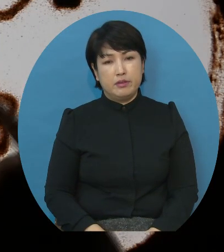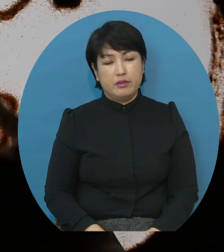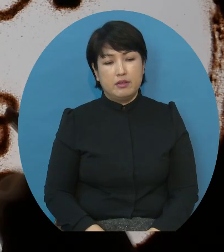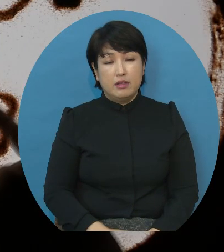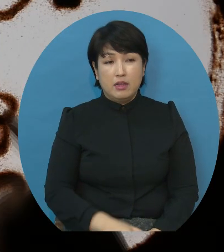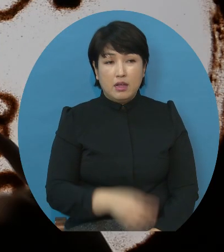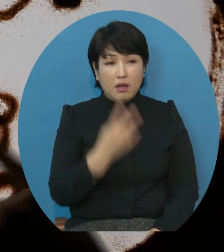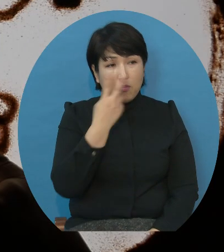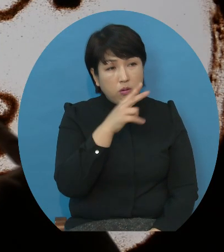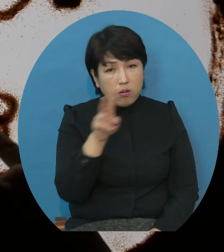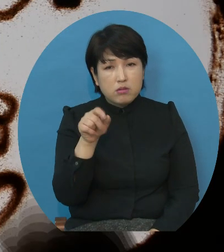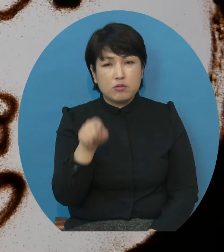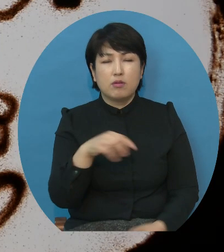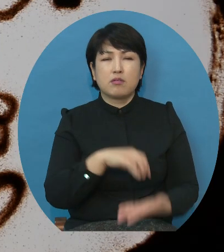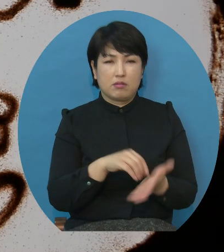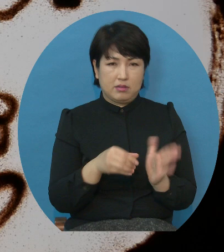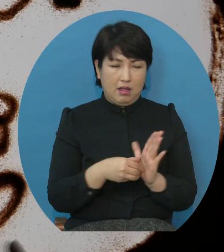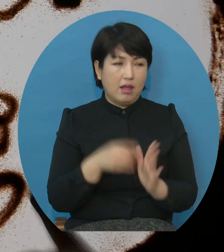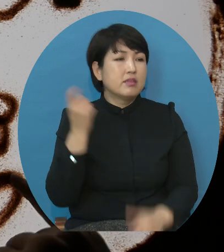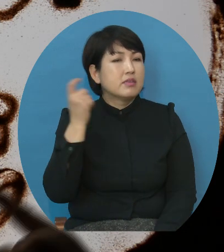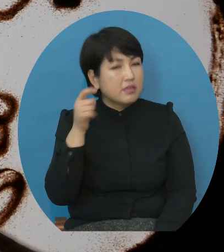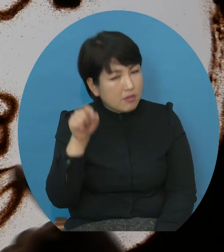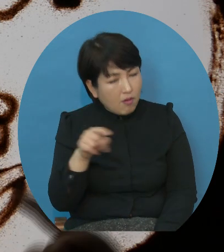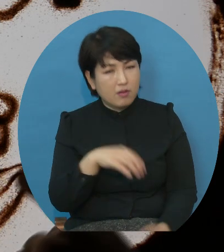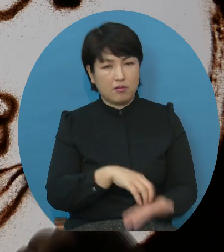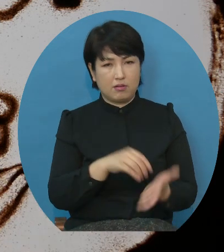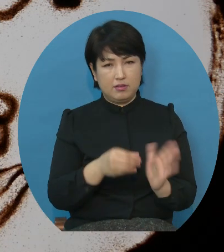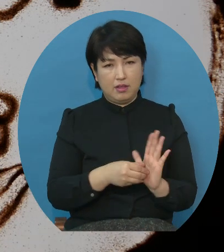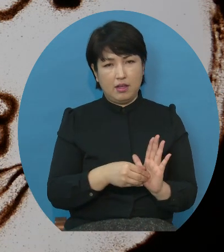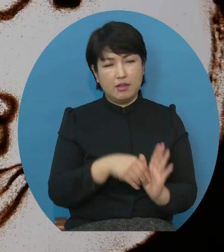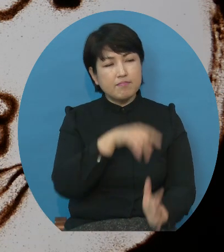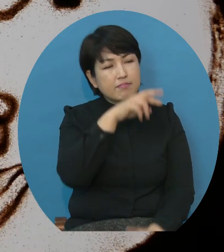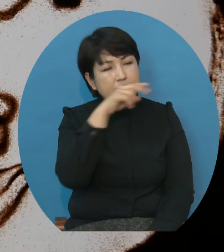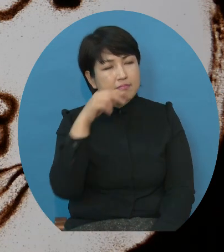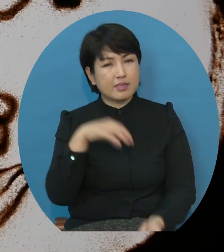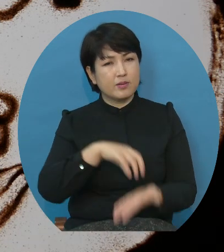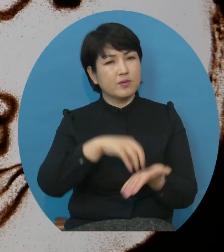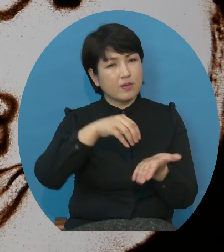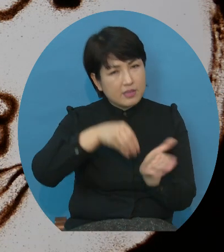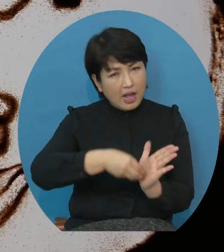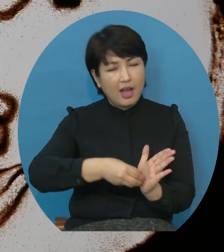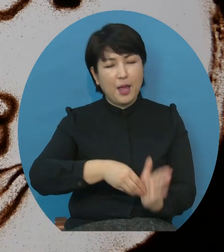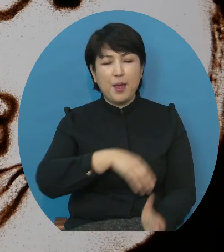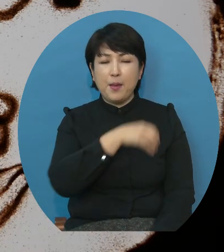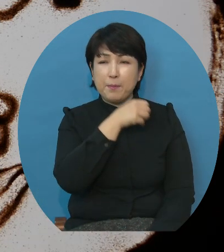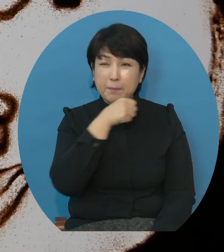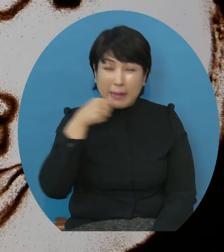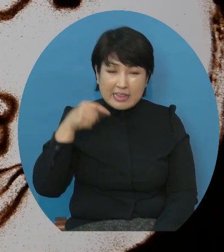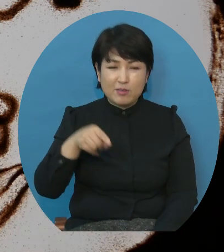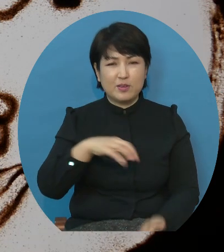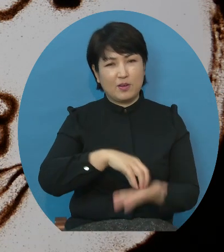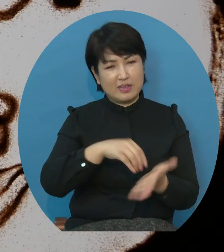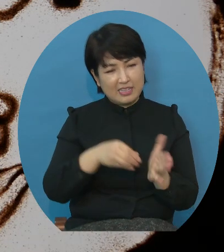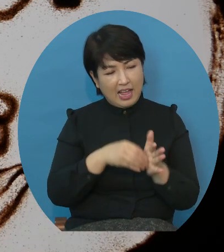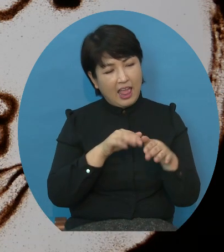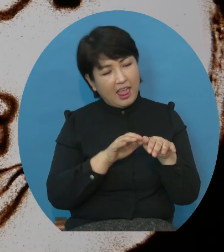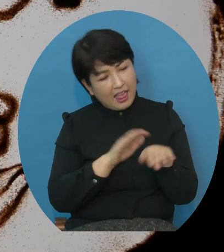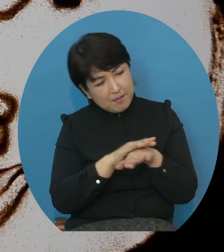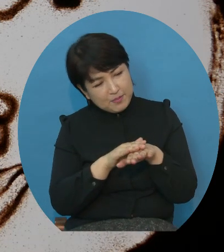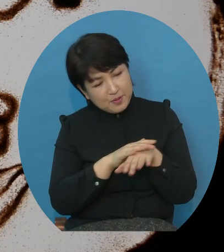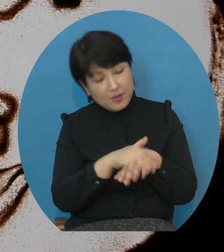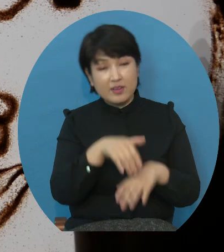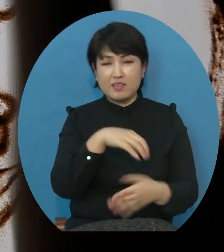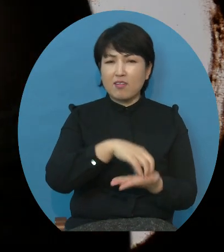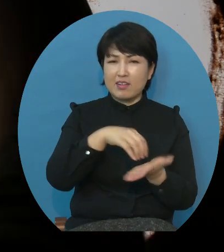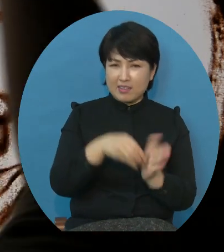그러니까 보는 거터 적당해야 하며 듣는 것도 적당히 야가 냄새가 적당해야 하고 맛도 적당해야 알고 감촉과